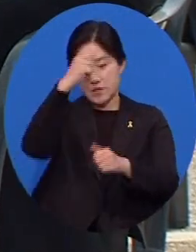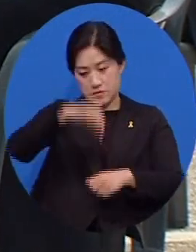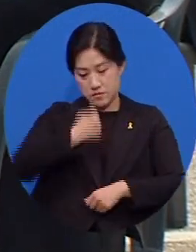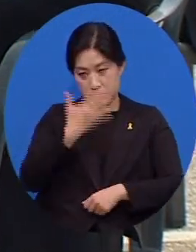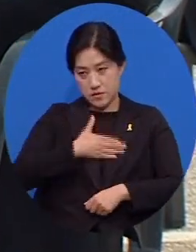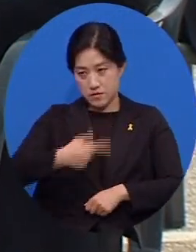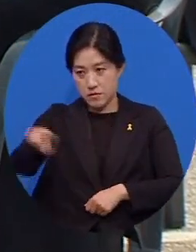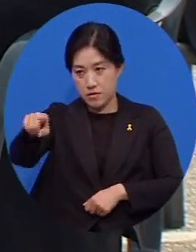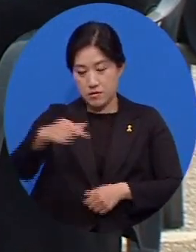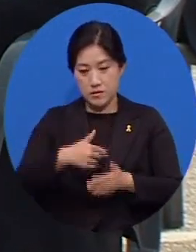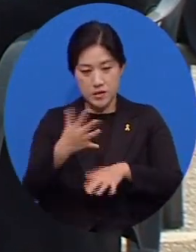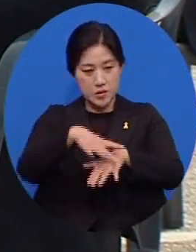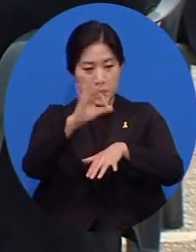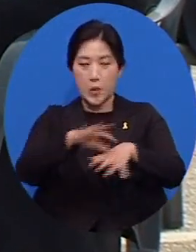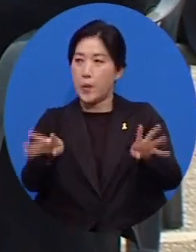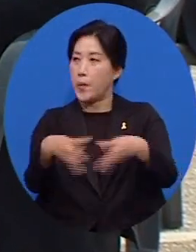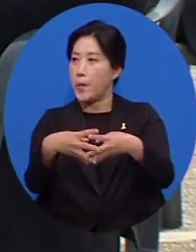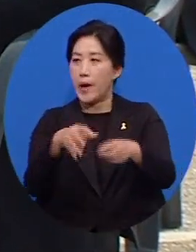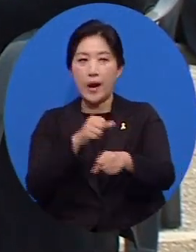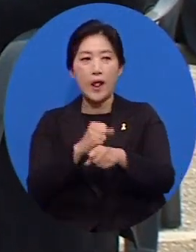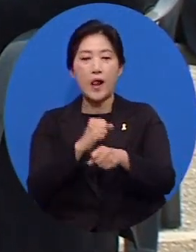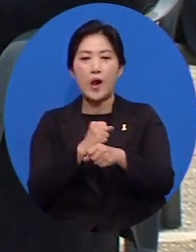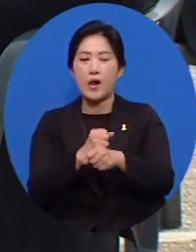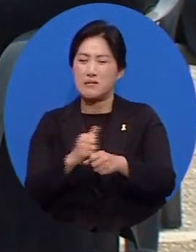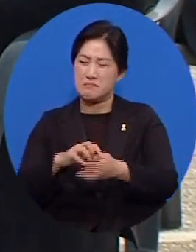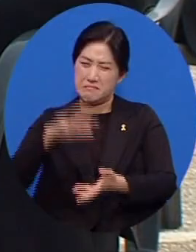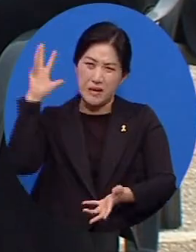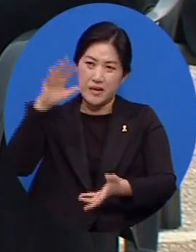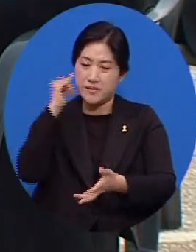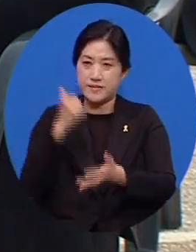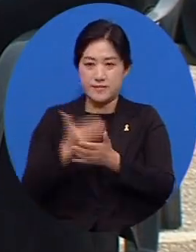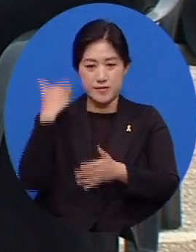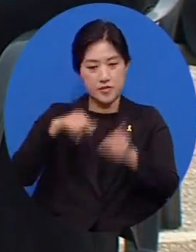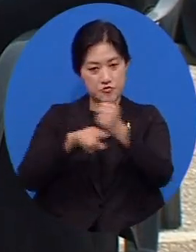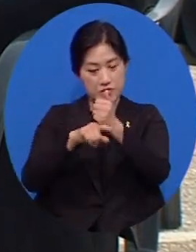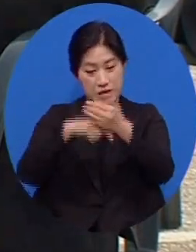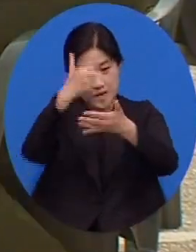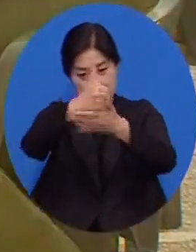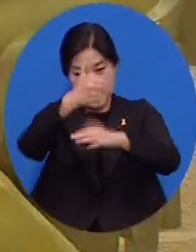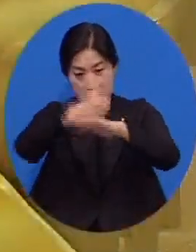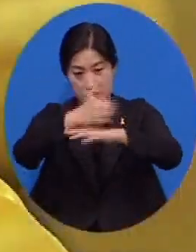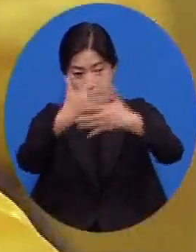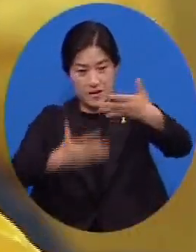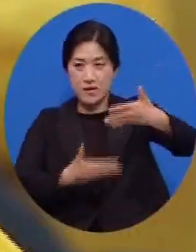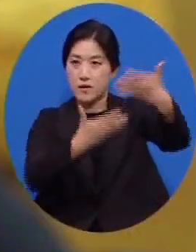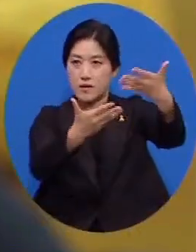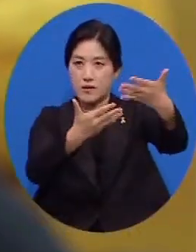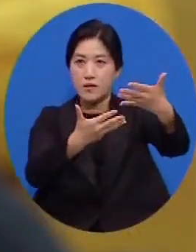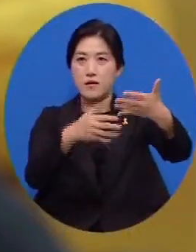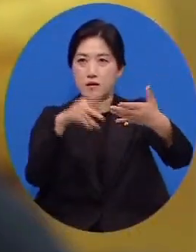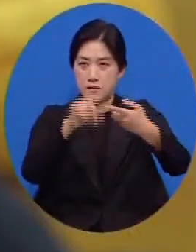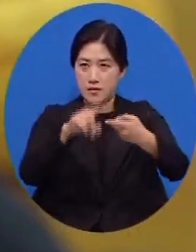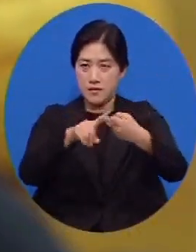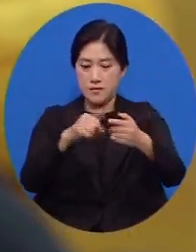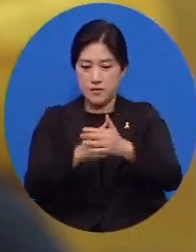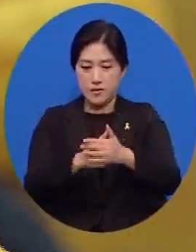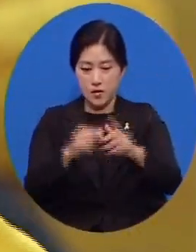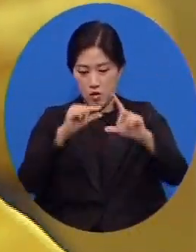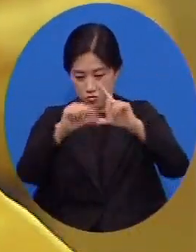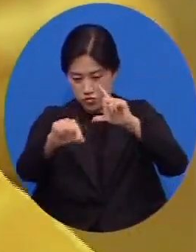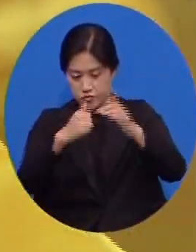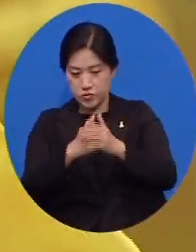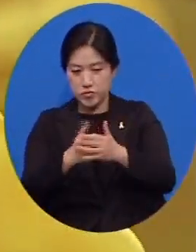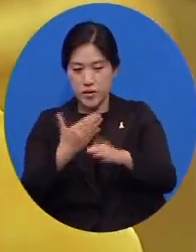스스로 부실과 타협으로 점철되었던 이전의 수사 결과를 부분적으로 보완하는